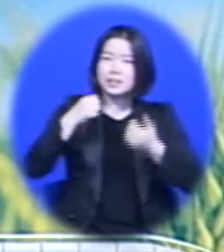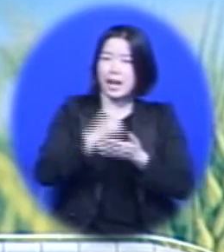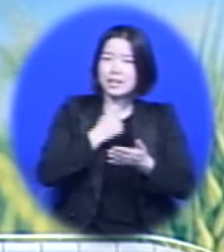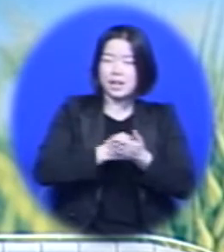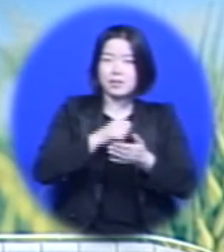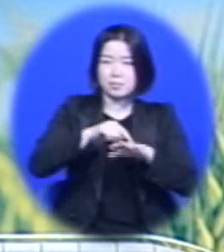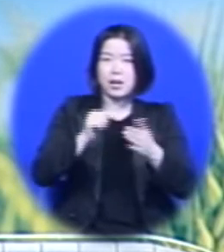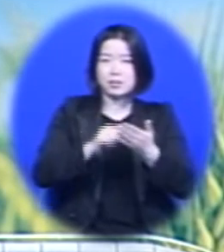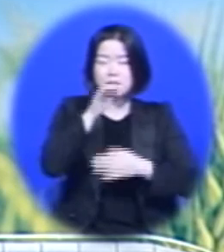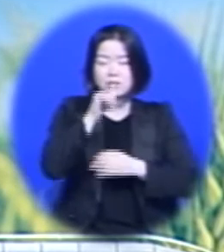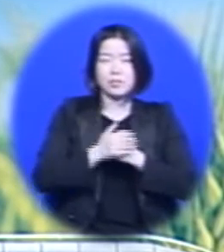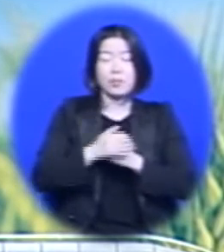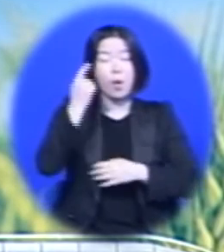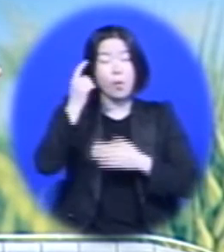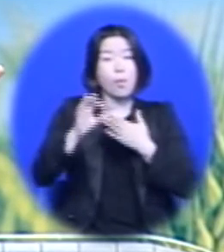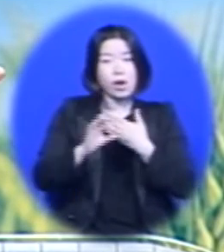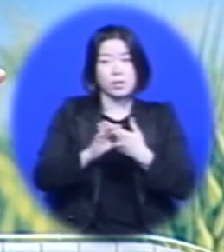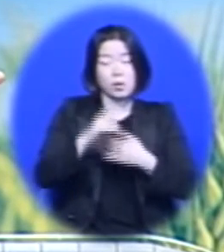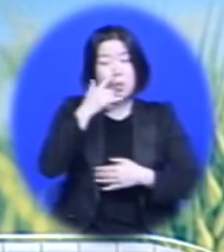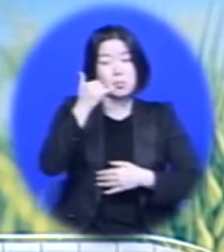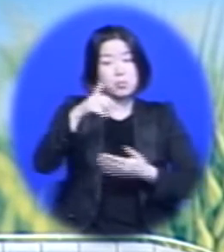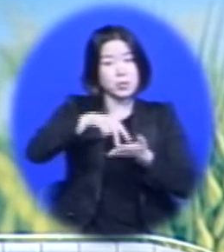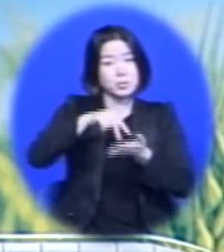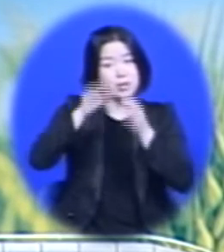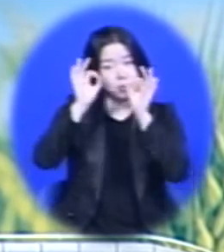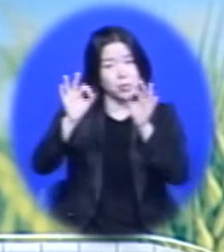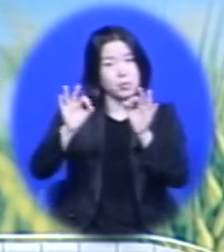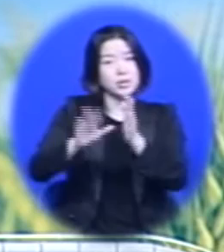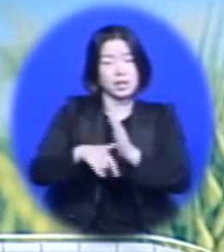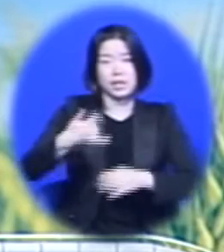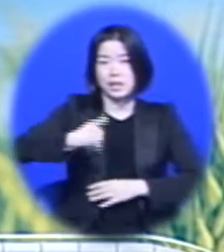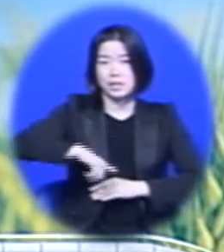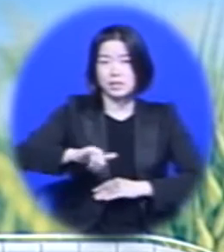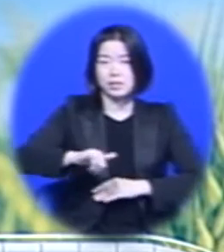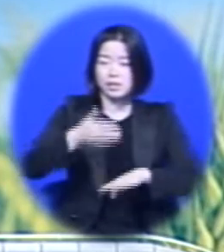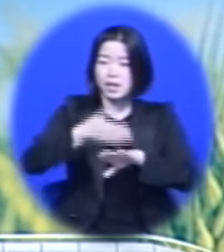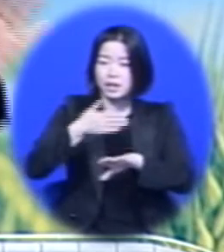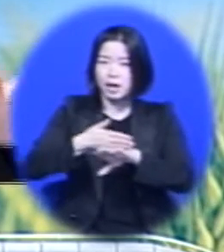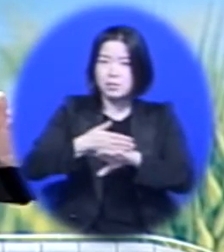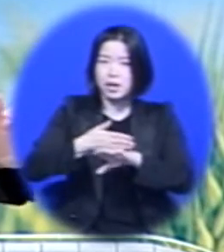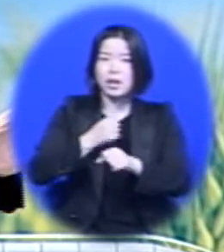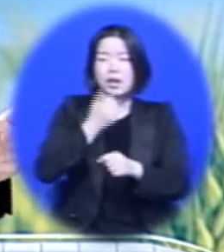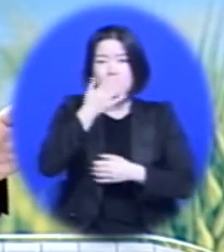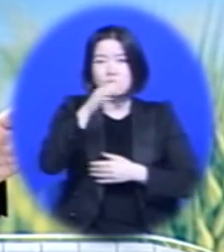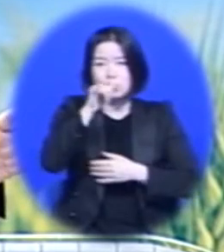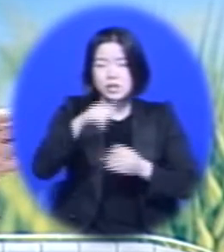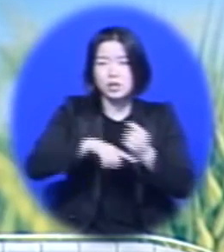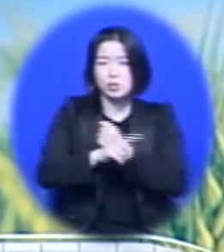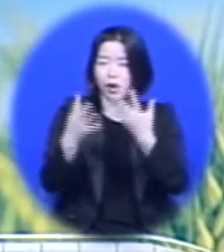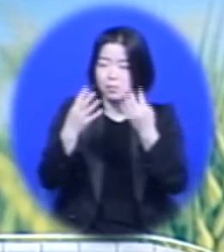있습니다. 왜냐하면 부모 눈에 보기에는 자녀들이 감사할 이유가 너무나 많다고 보이는